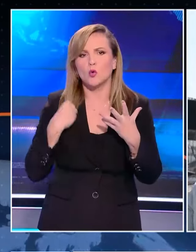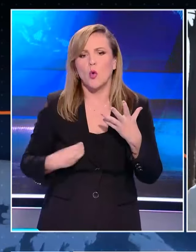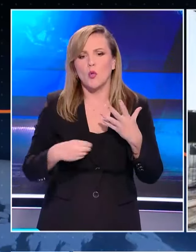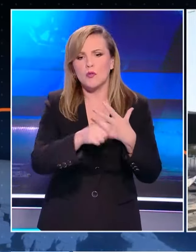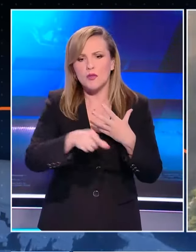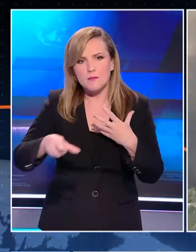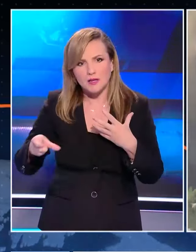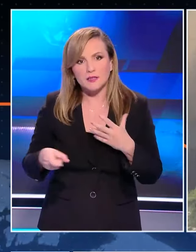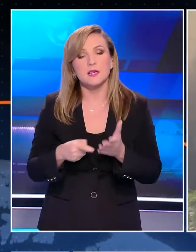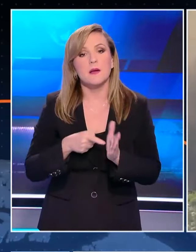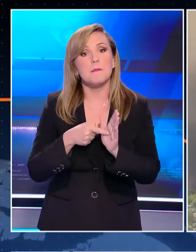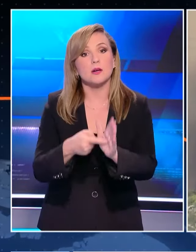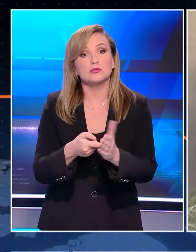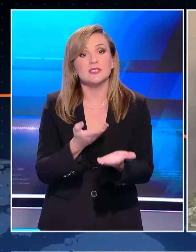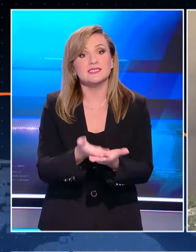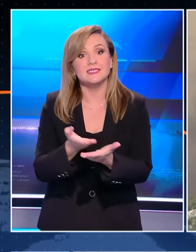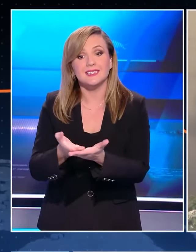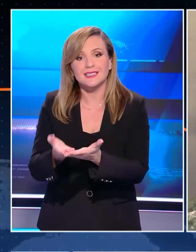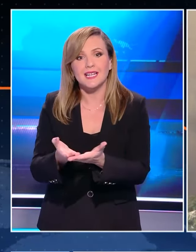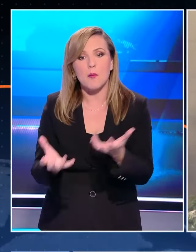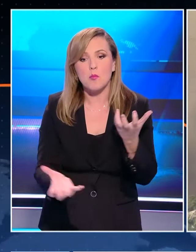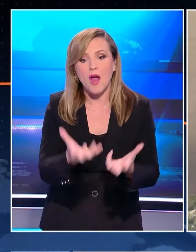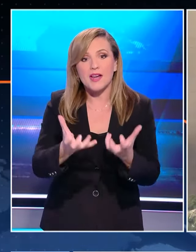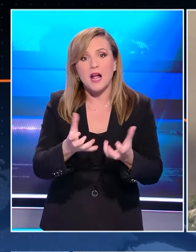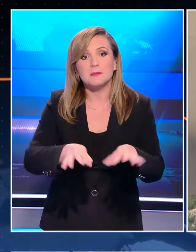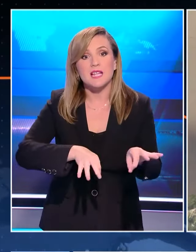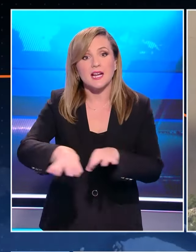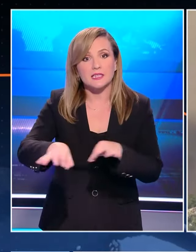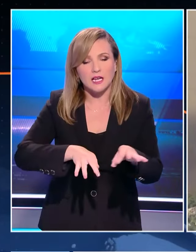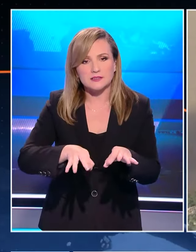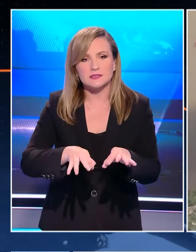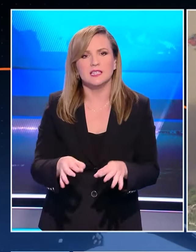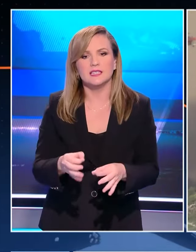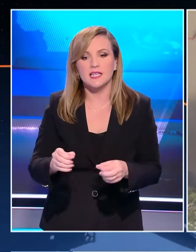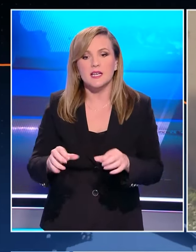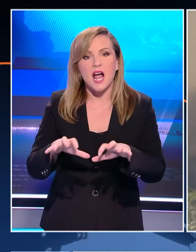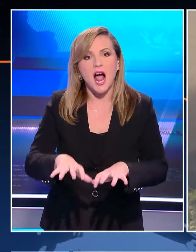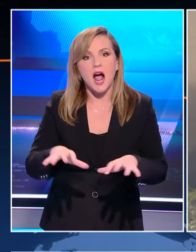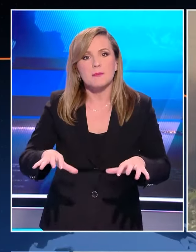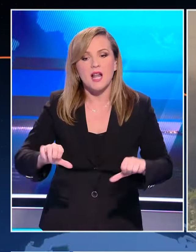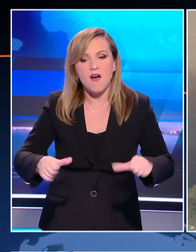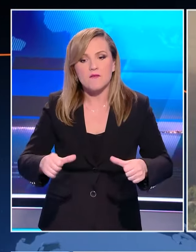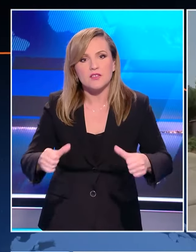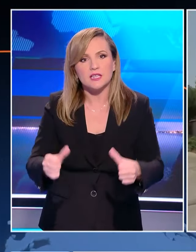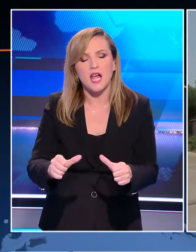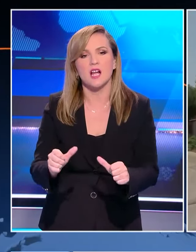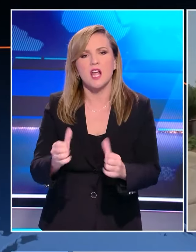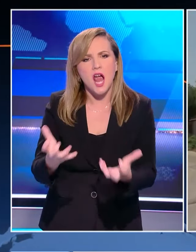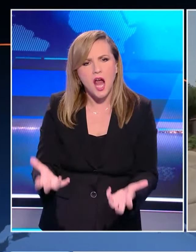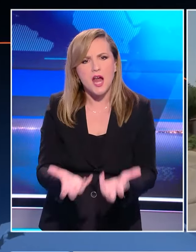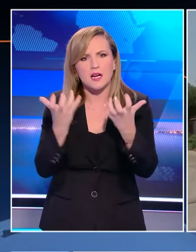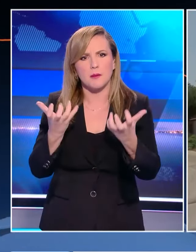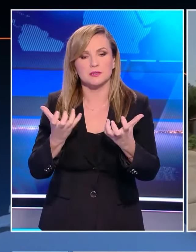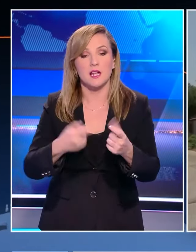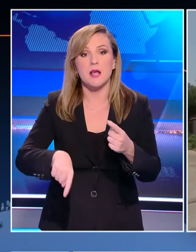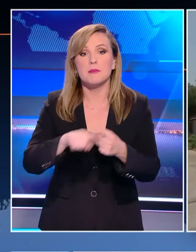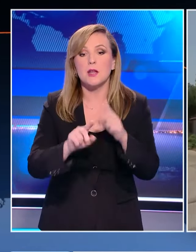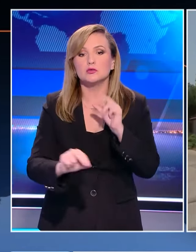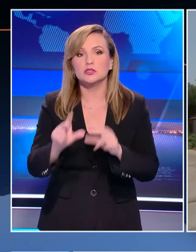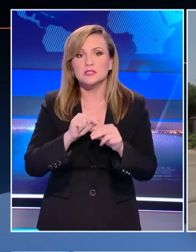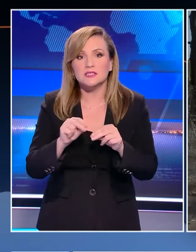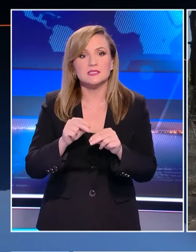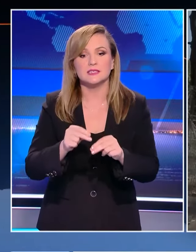καμένων εκτάσεων, σύμφωνα με τα οποία κάει και ως επιτοπλίστων χαμηλή βλάστηση, η συνδρομή των καθαρισμένων οικοπαίδων στην μη